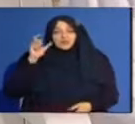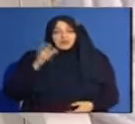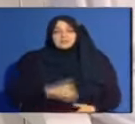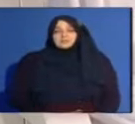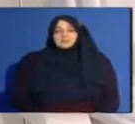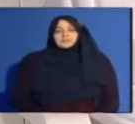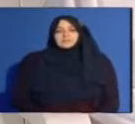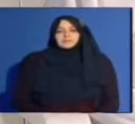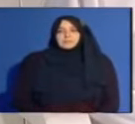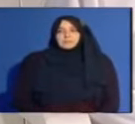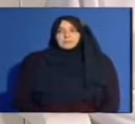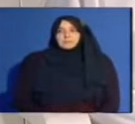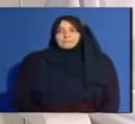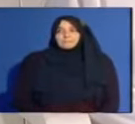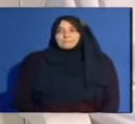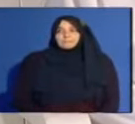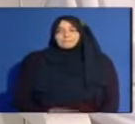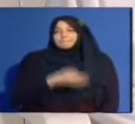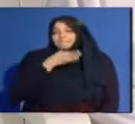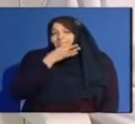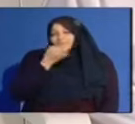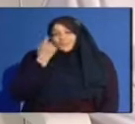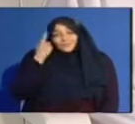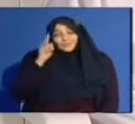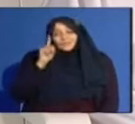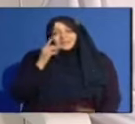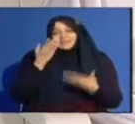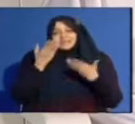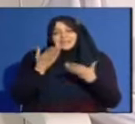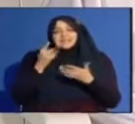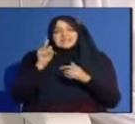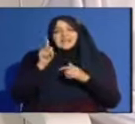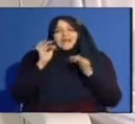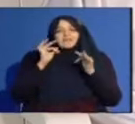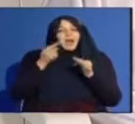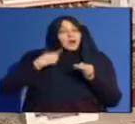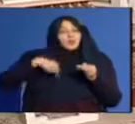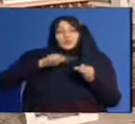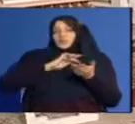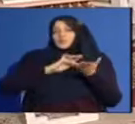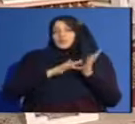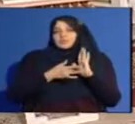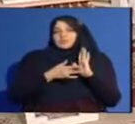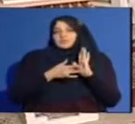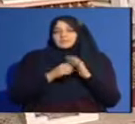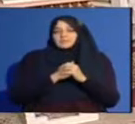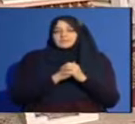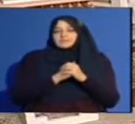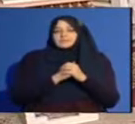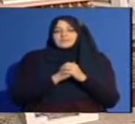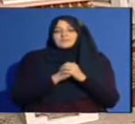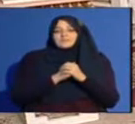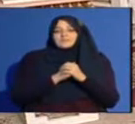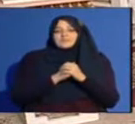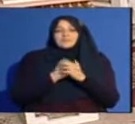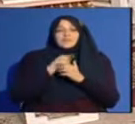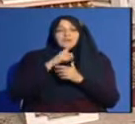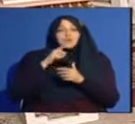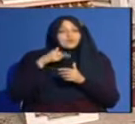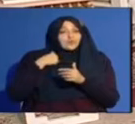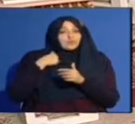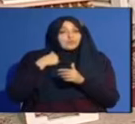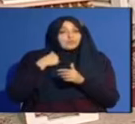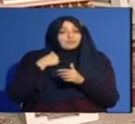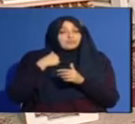فأمر محزن للغاية. لذلك فالقضية هي قضيتنا جميعا، فنحن ننتمي إلى هذه